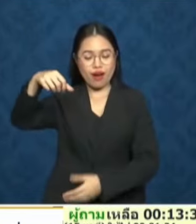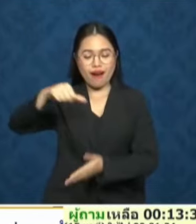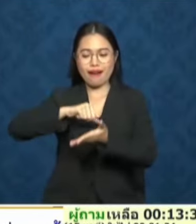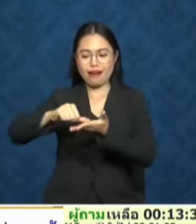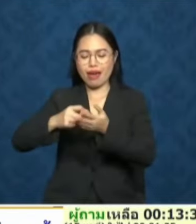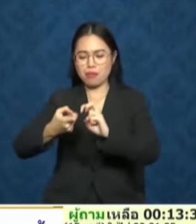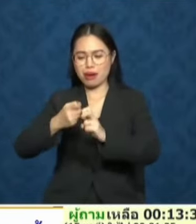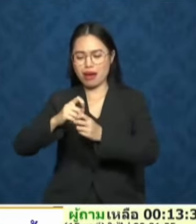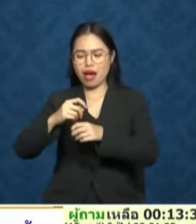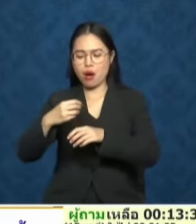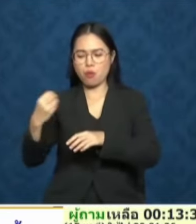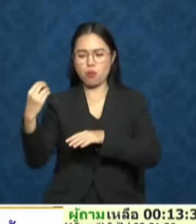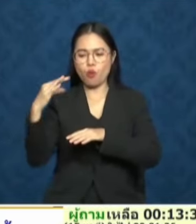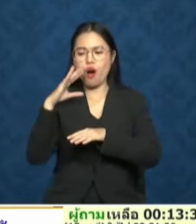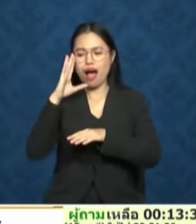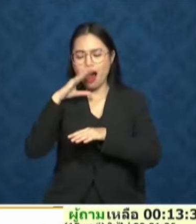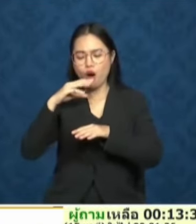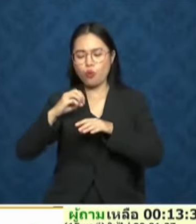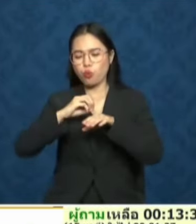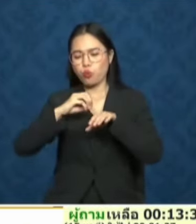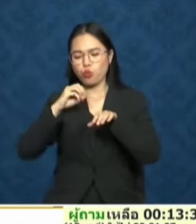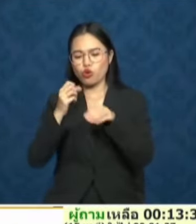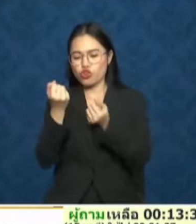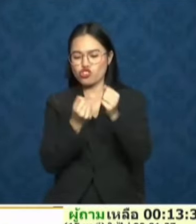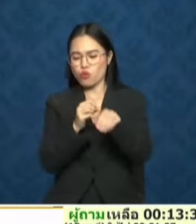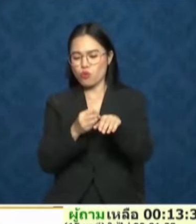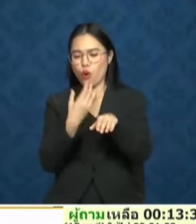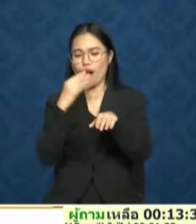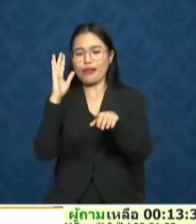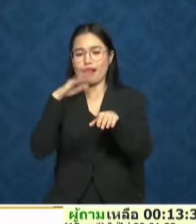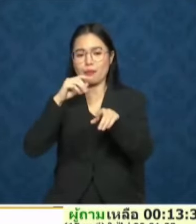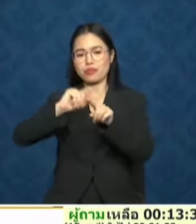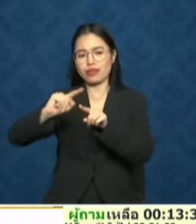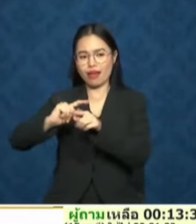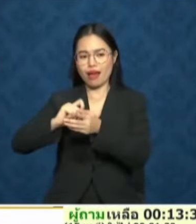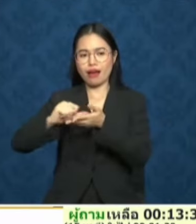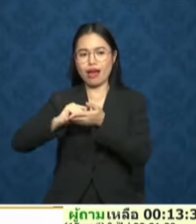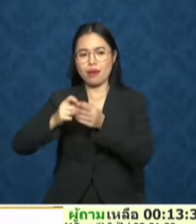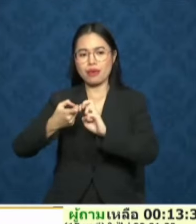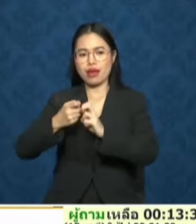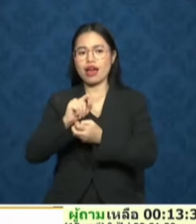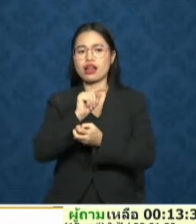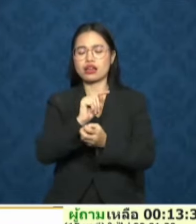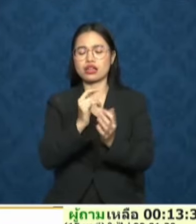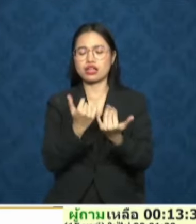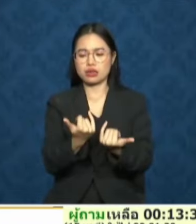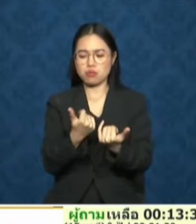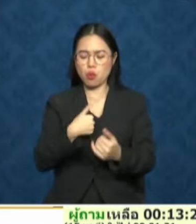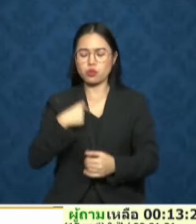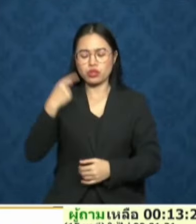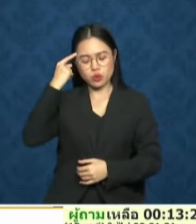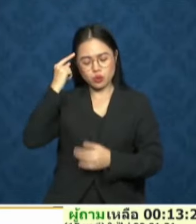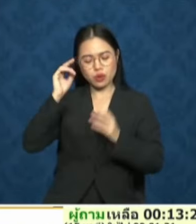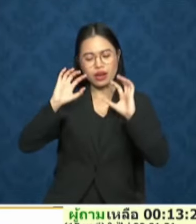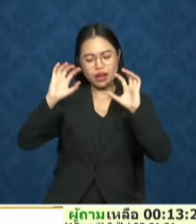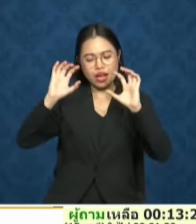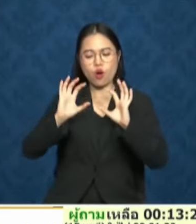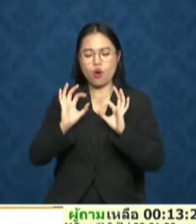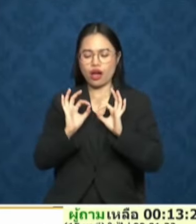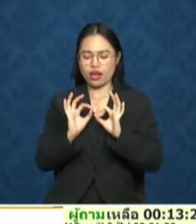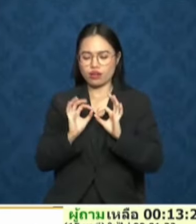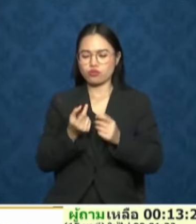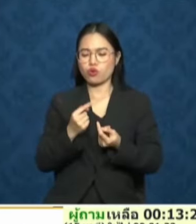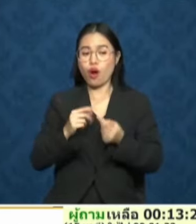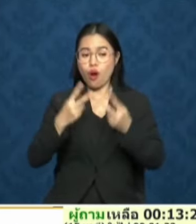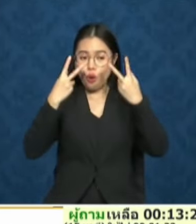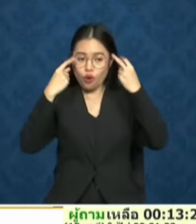สภาพภมิกาศเปลนแปลงซึ่ถือวเปปัญหาใหญ่ของประเทศครัผมเองก็รู้สกยินดีครับที่ทางรัฐบาลให้ความสำคักเรื่องนี้ครับโดย